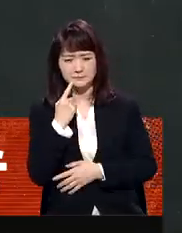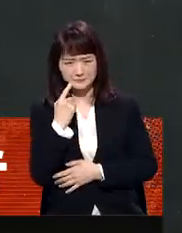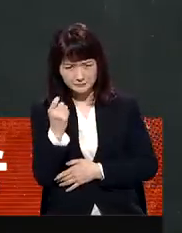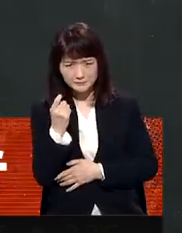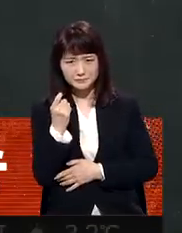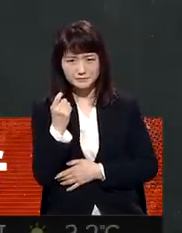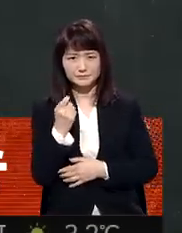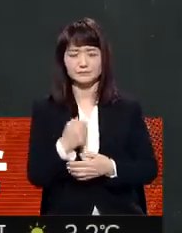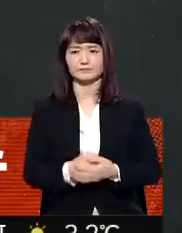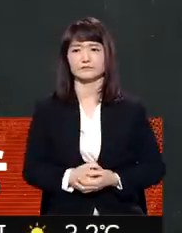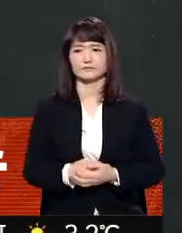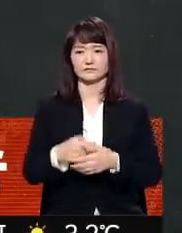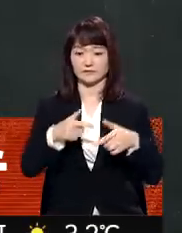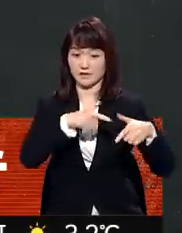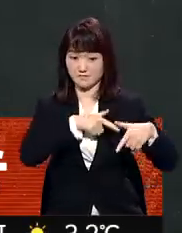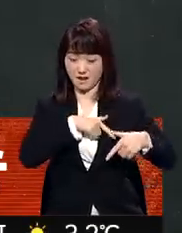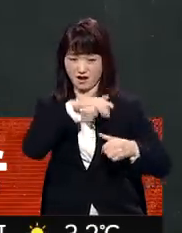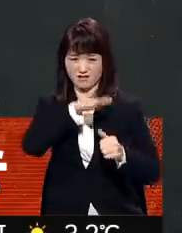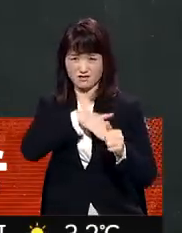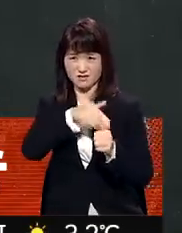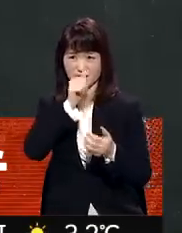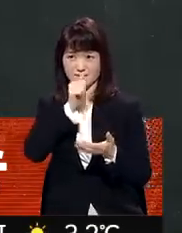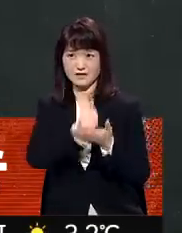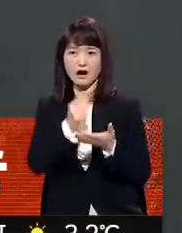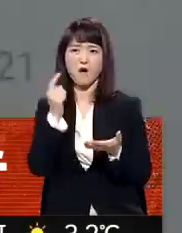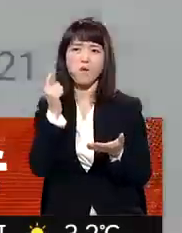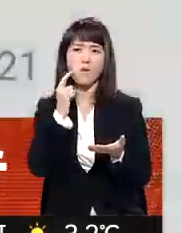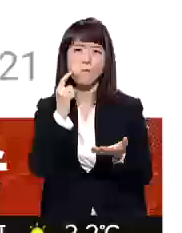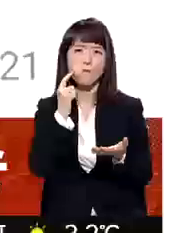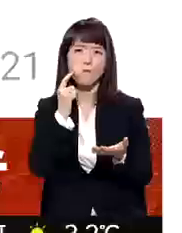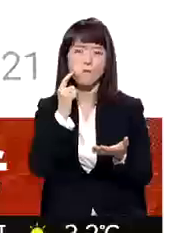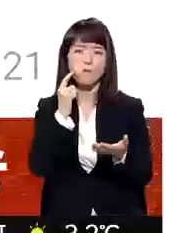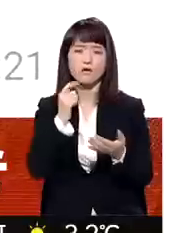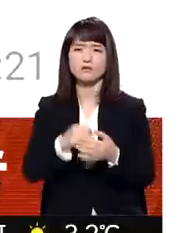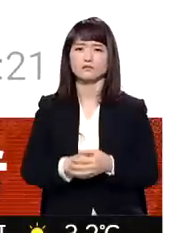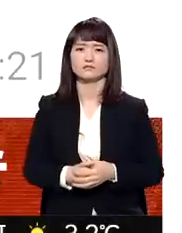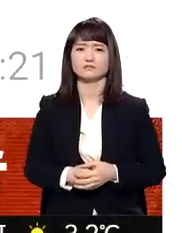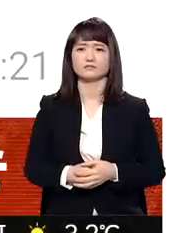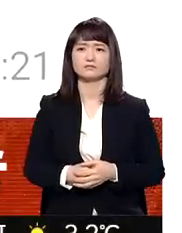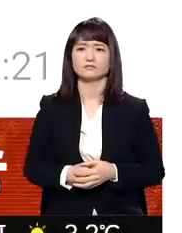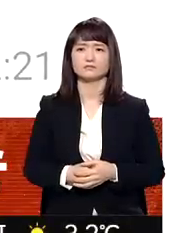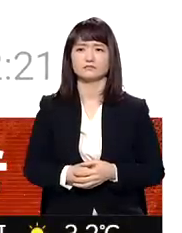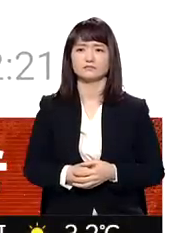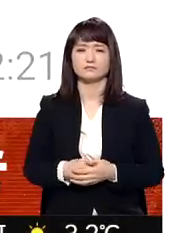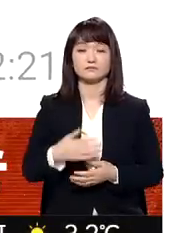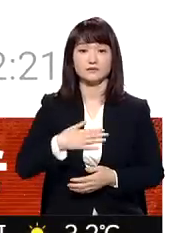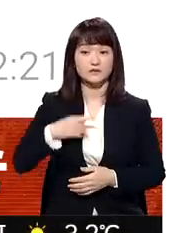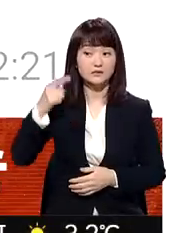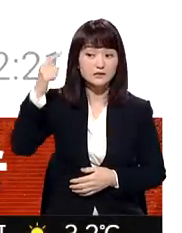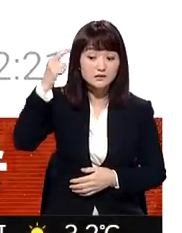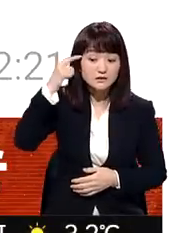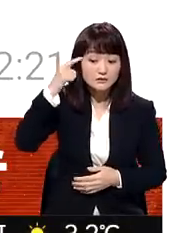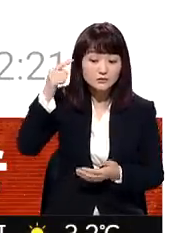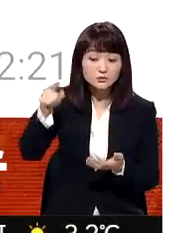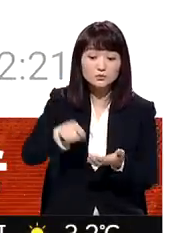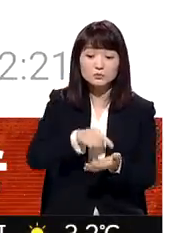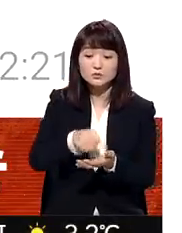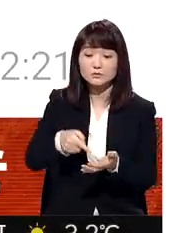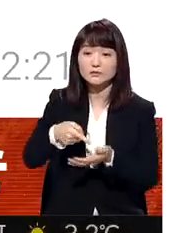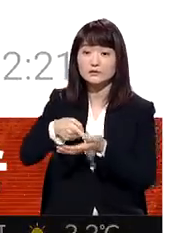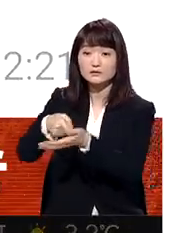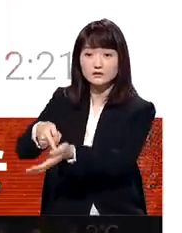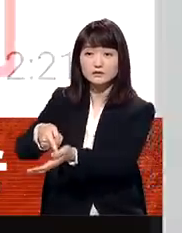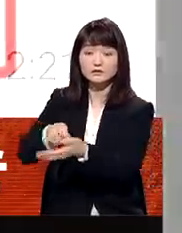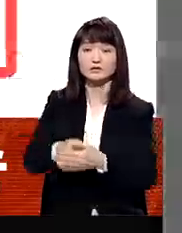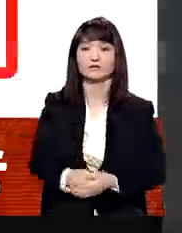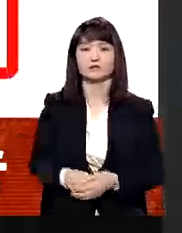당하고 그리고 명예훼손을 당했기 때문에 허위사실로 그래서 불법행위한 내 정신적 손해배상 청구를 했는데 문제는